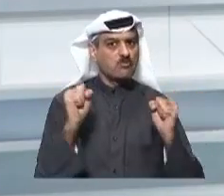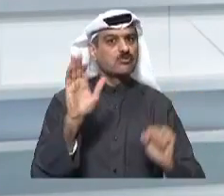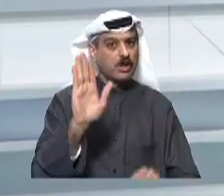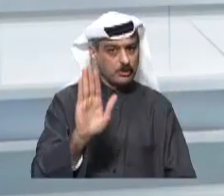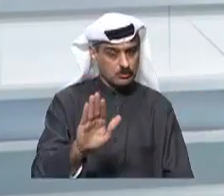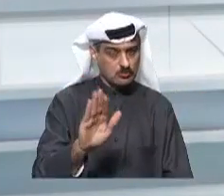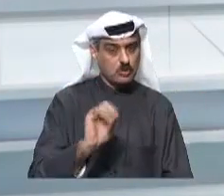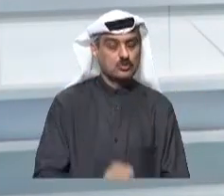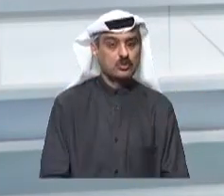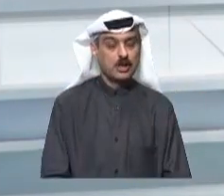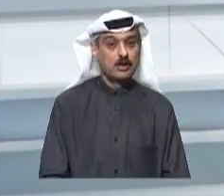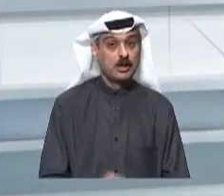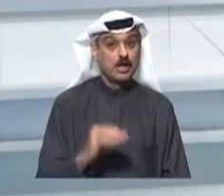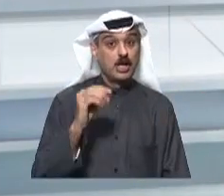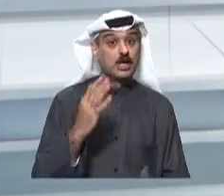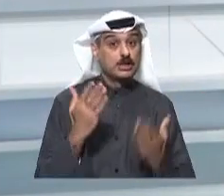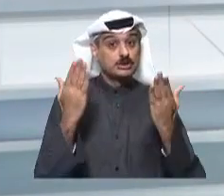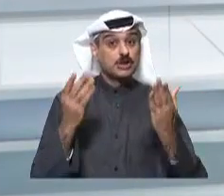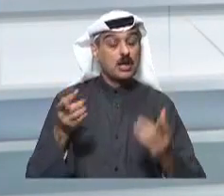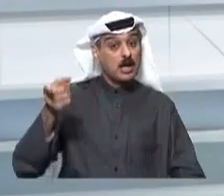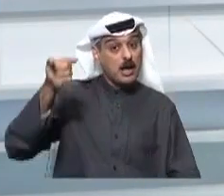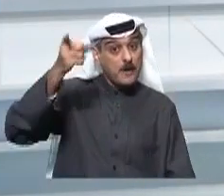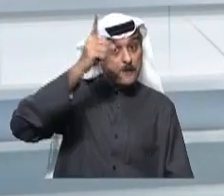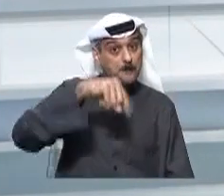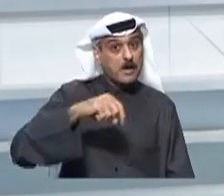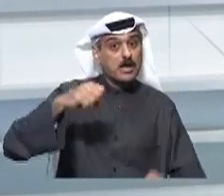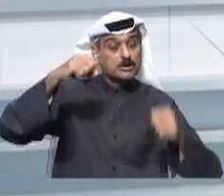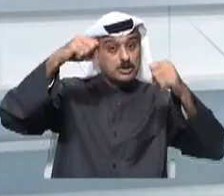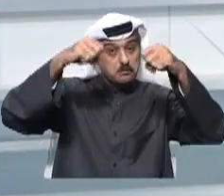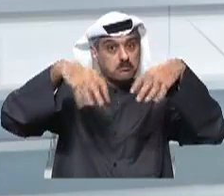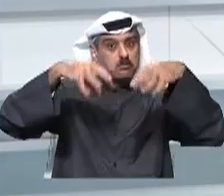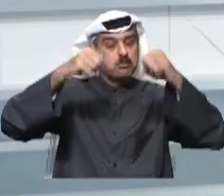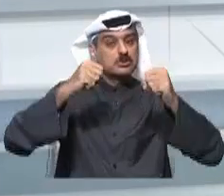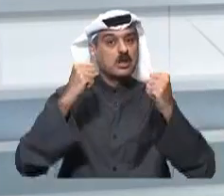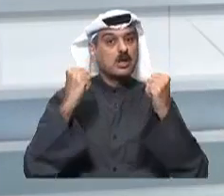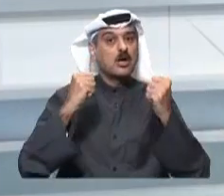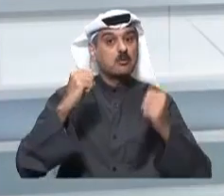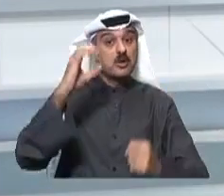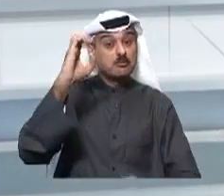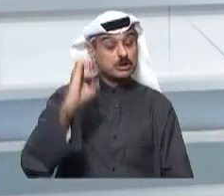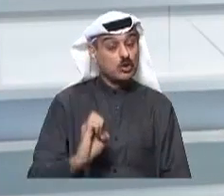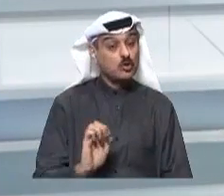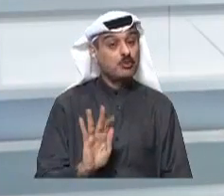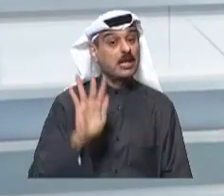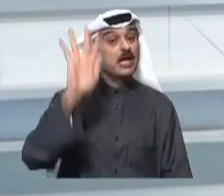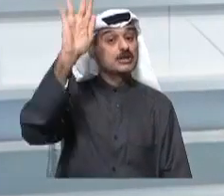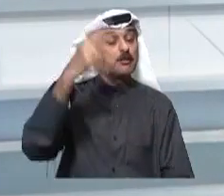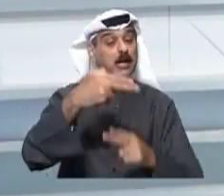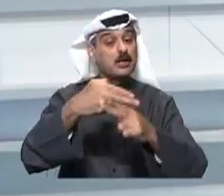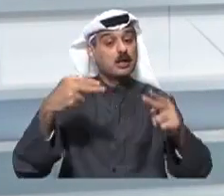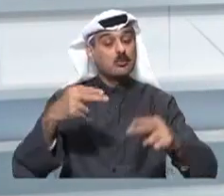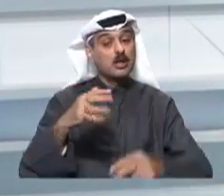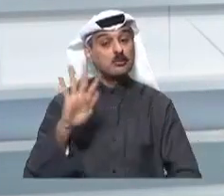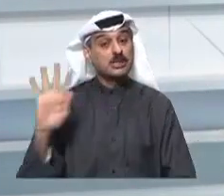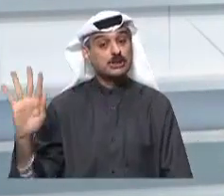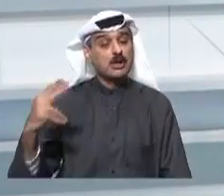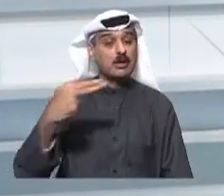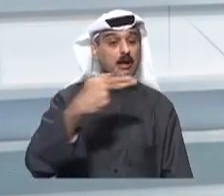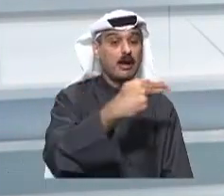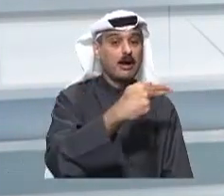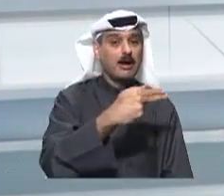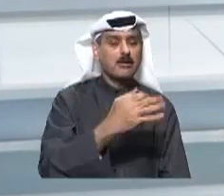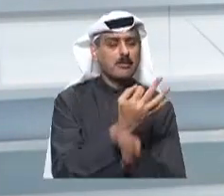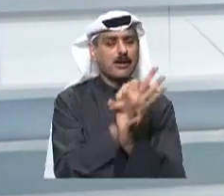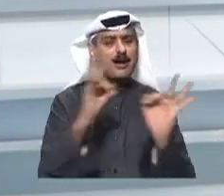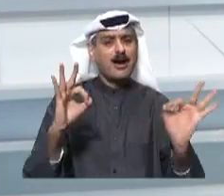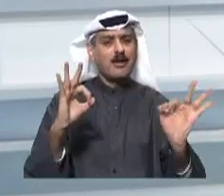هذه الفرص إن شاء الله في نهار يوم الغد راح تغطي معظم المناطق من جنوب الكويت إلى شمالها وكذلك من شرقها إلى غربها،